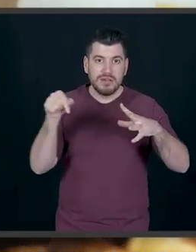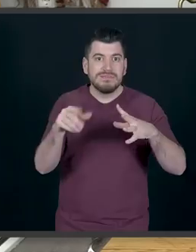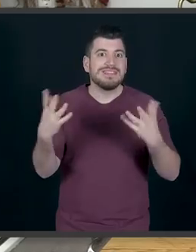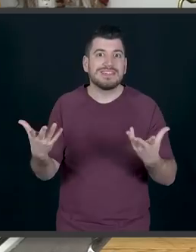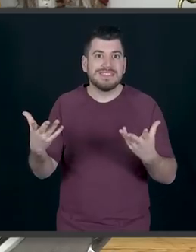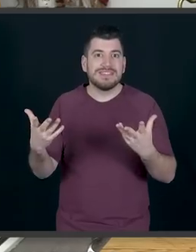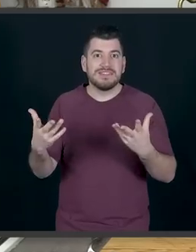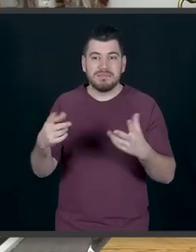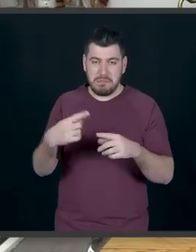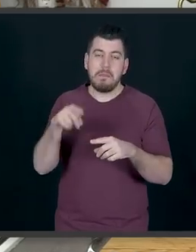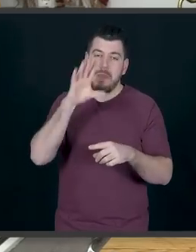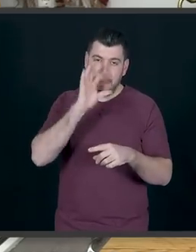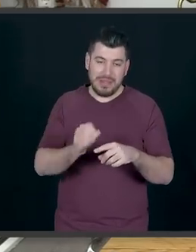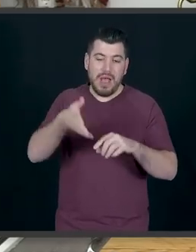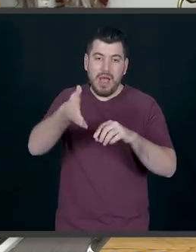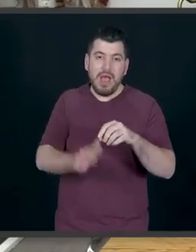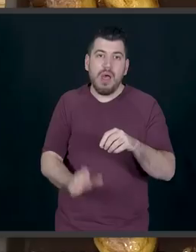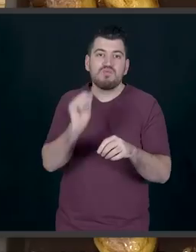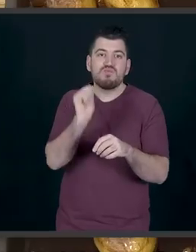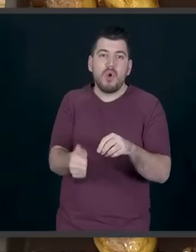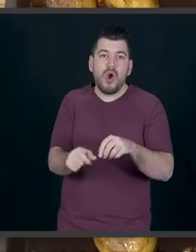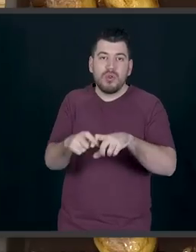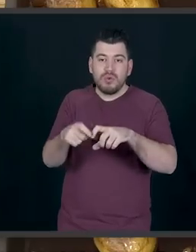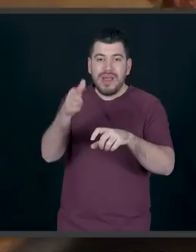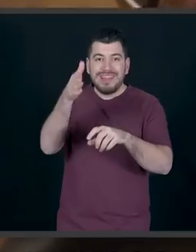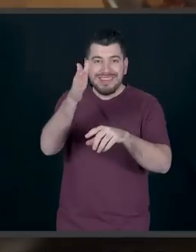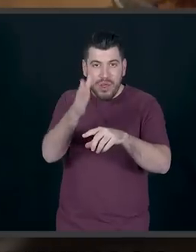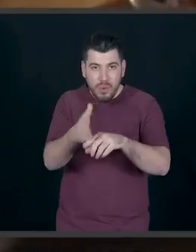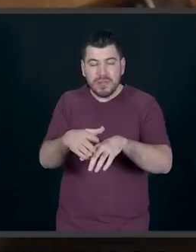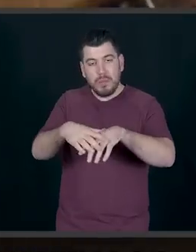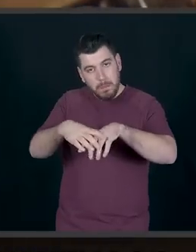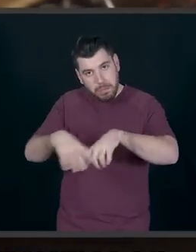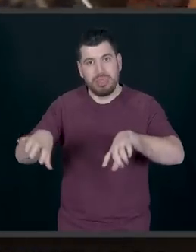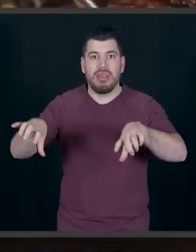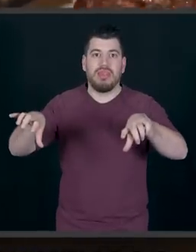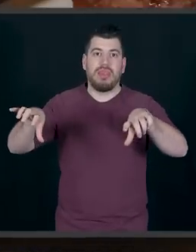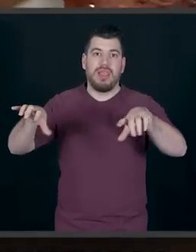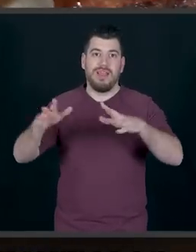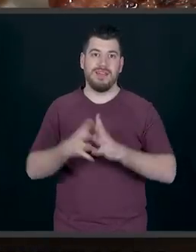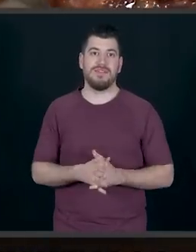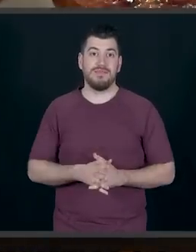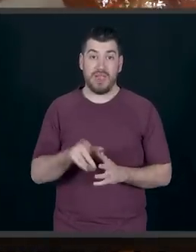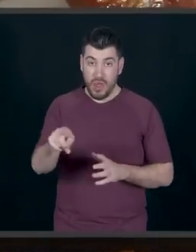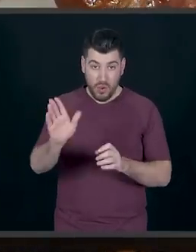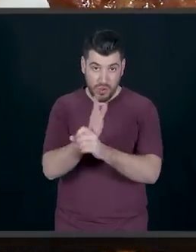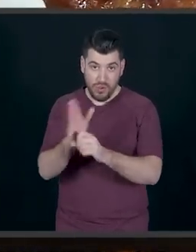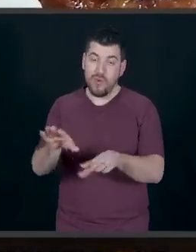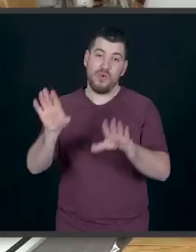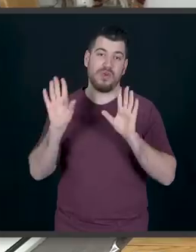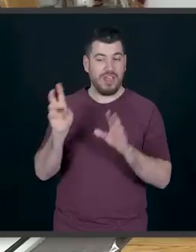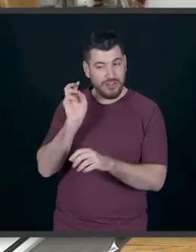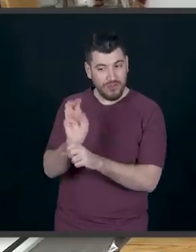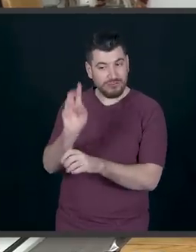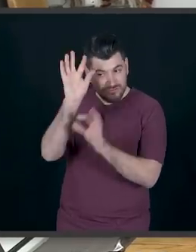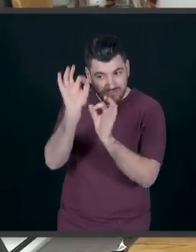Απλά σπάει από μόνο του. Το βλέπετε. Απλά τα κουμπάς και λιώνει. Δεν θα το χαλάσω όμως, θα αφήσω όμορφουλικό. Έτσι όπως